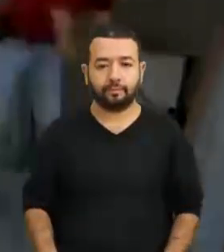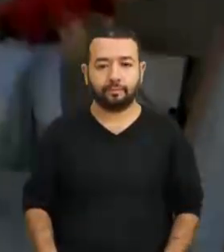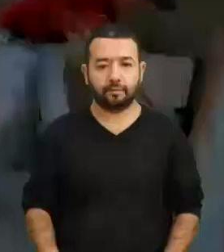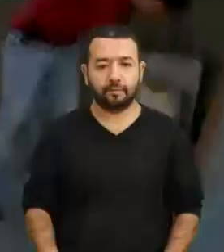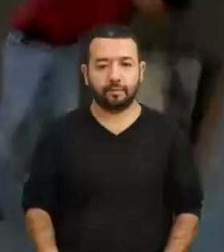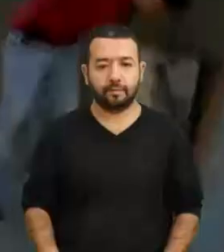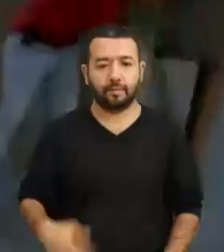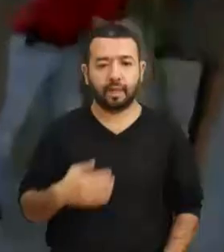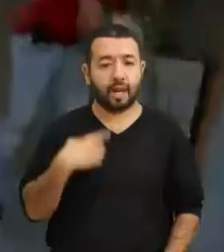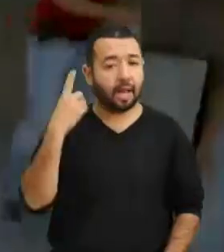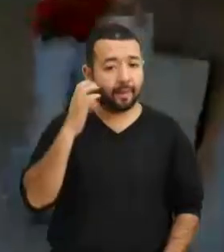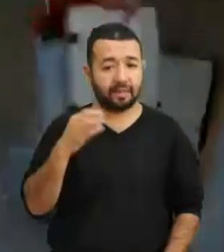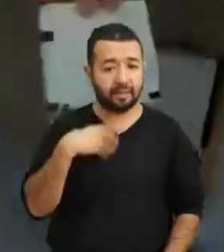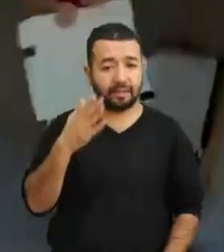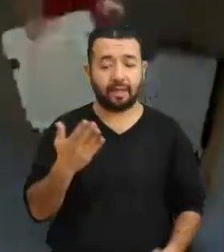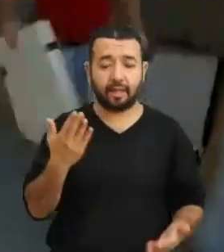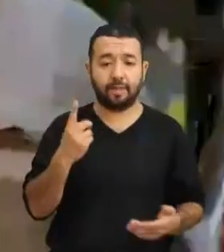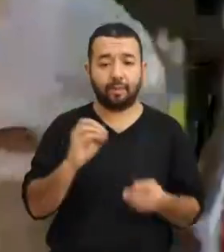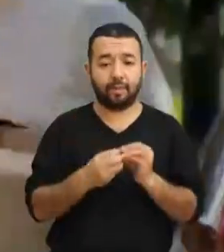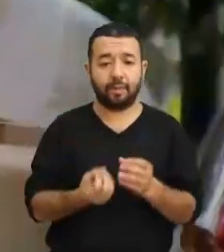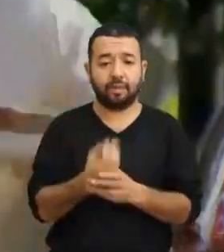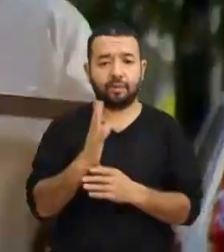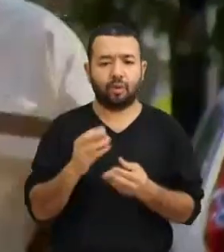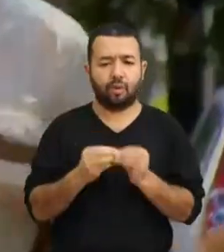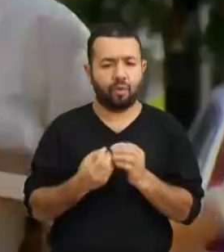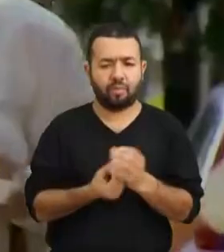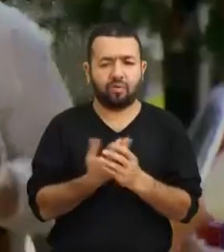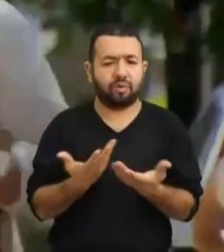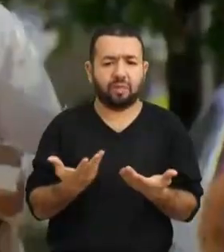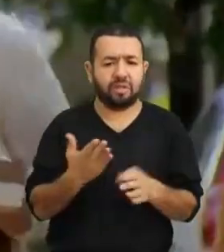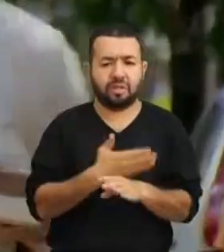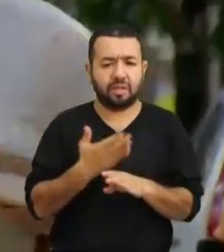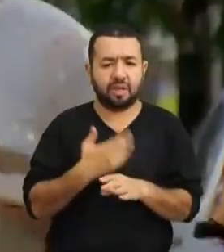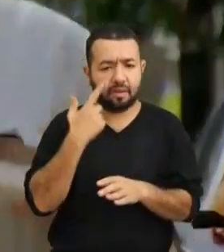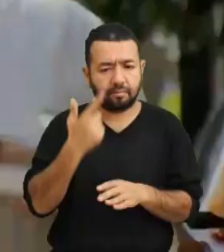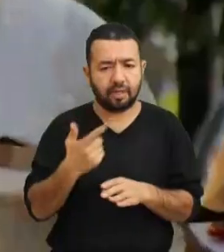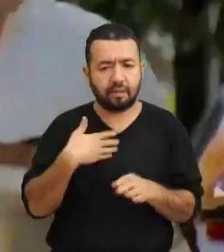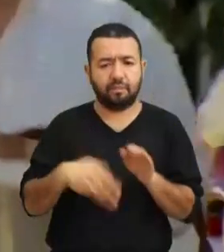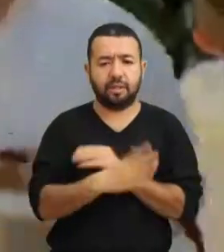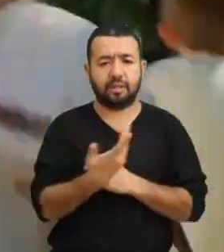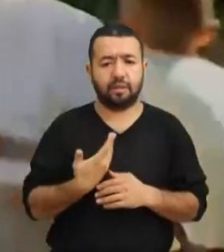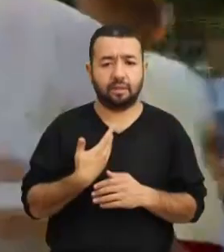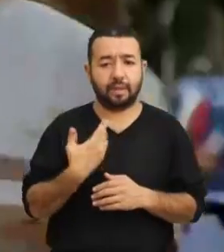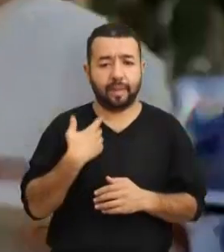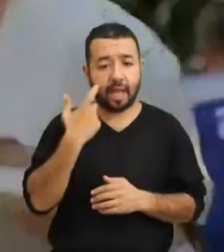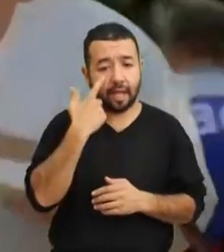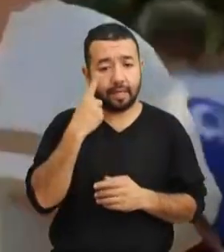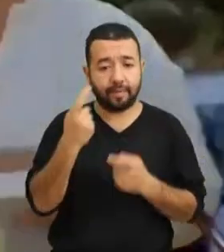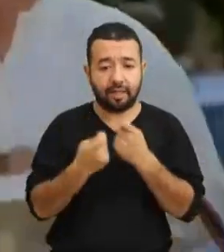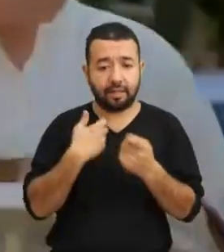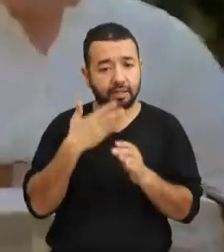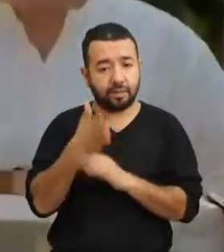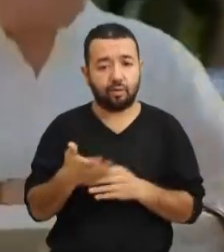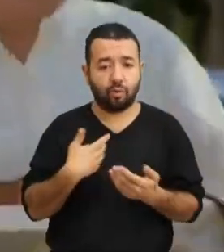Böyle habersiz gidiyoruz. İnşallah bir sorun çıkmaz. Ya ne sorun çıkacak? Bakıp çıkacağız. Hem hayırlı bir iş için gidiyoruz